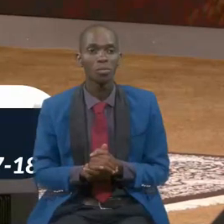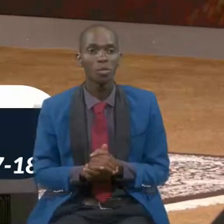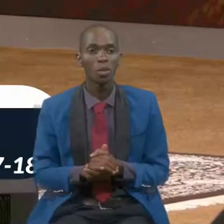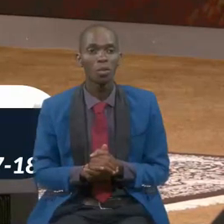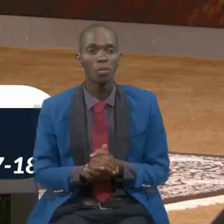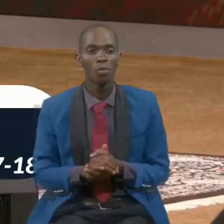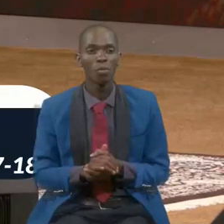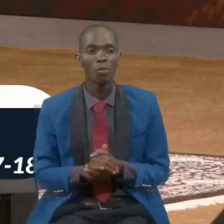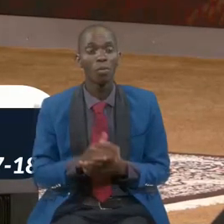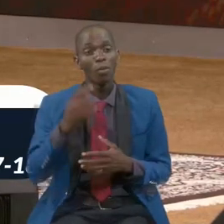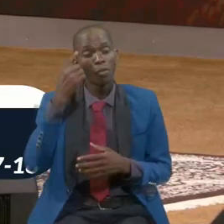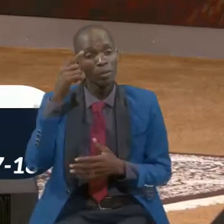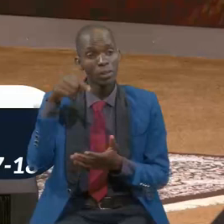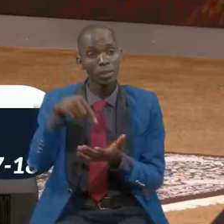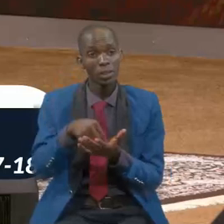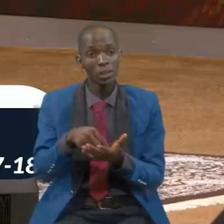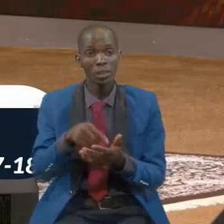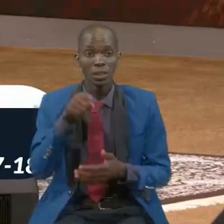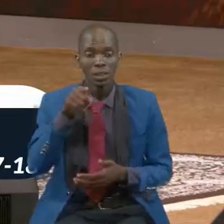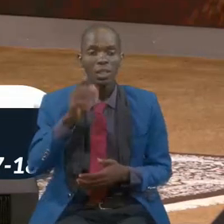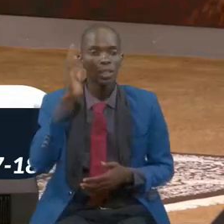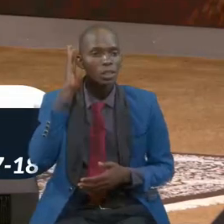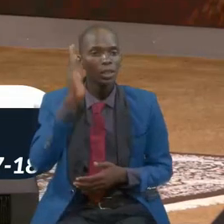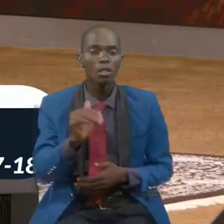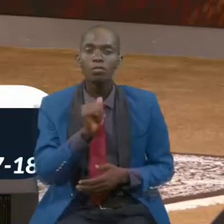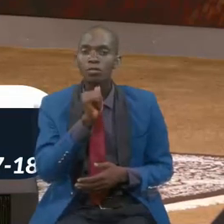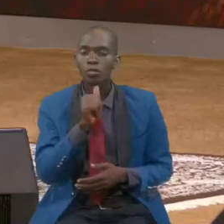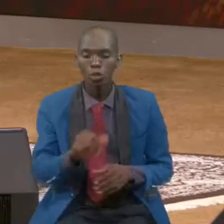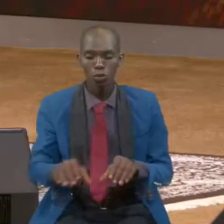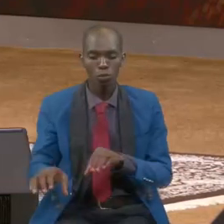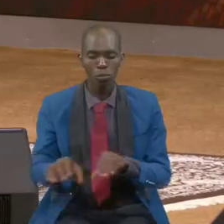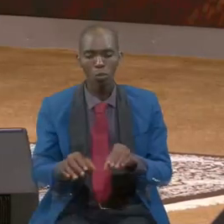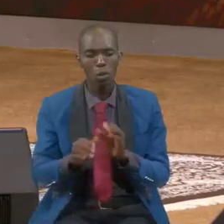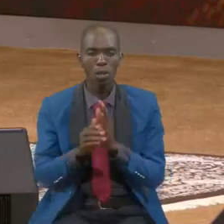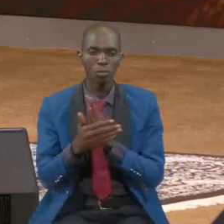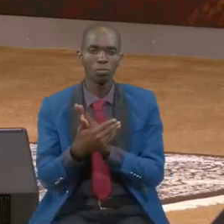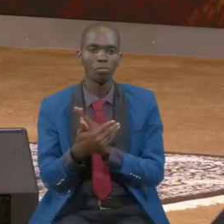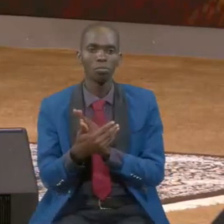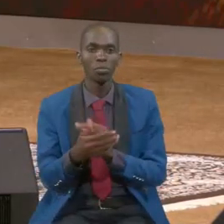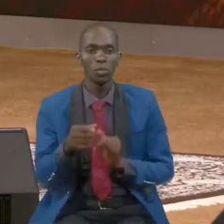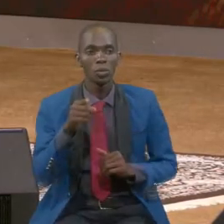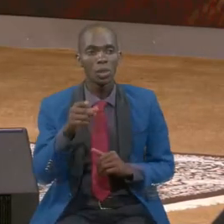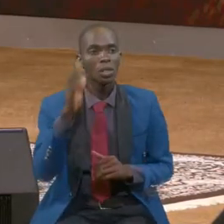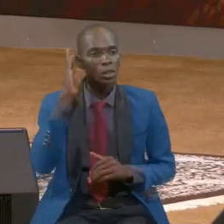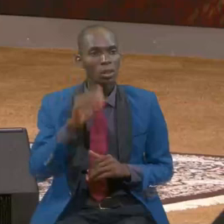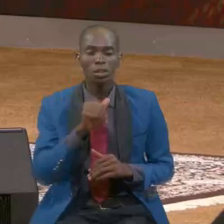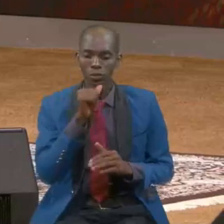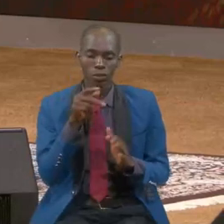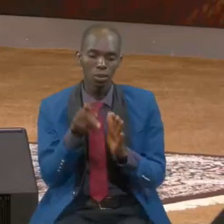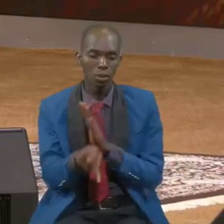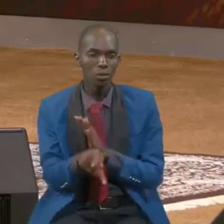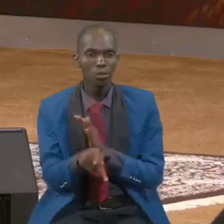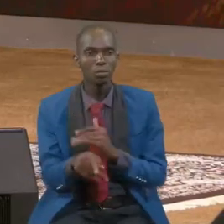en effet les commandements tu ne commettras pour d'adultère tu ne